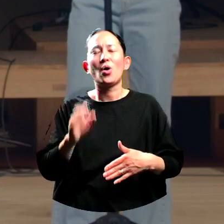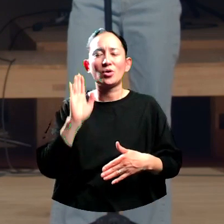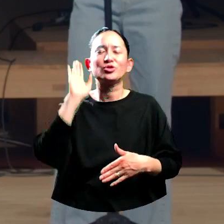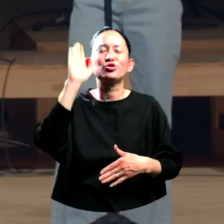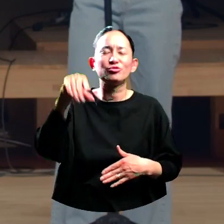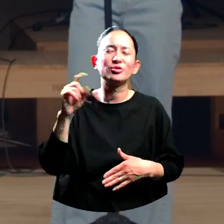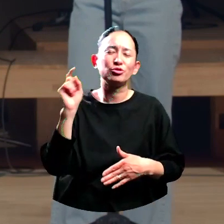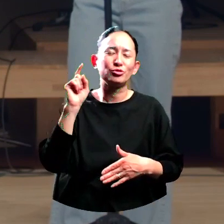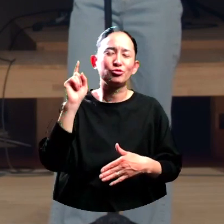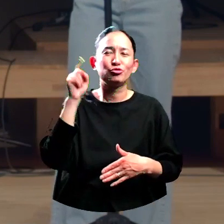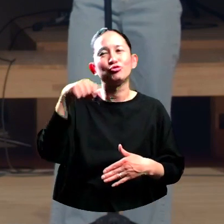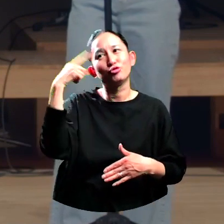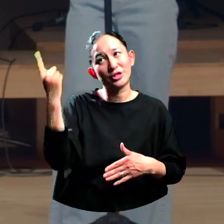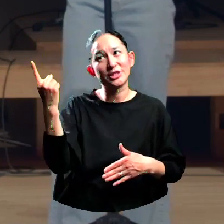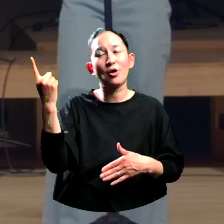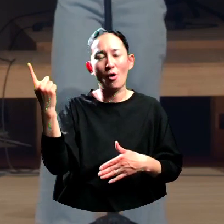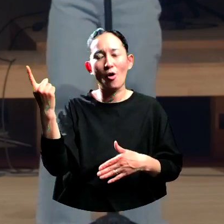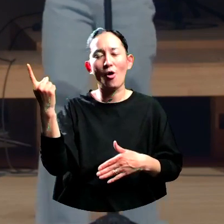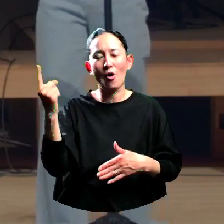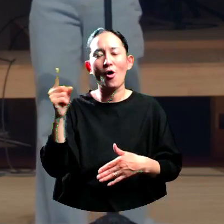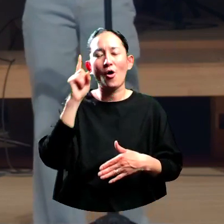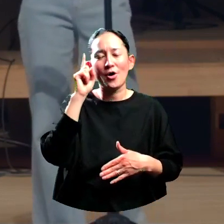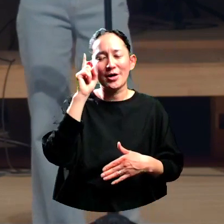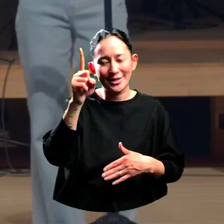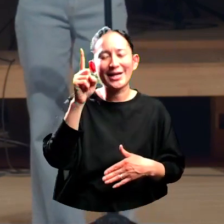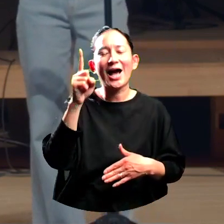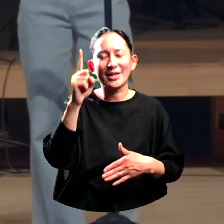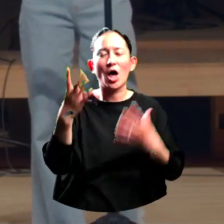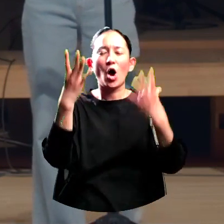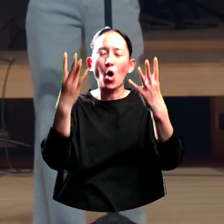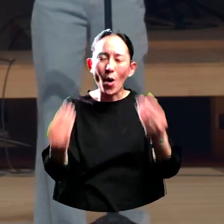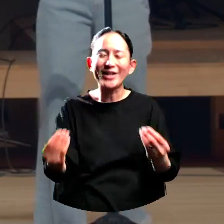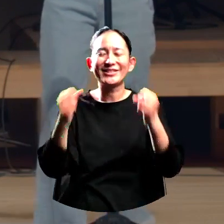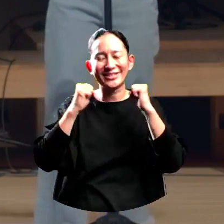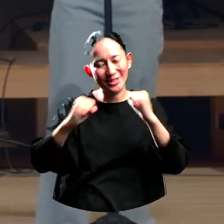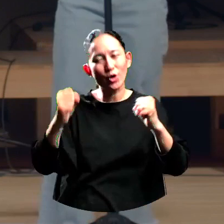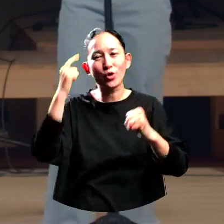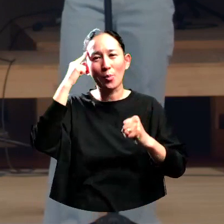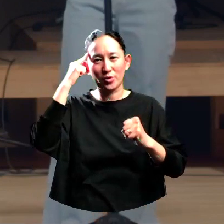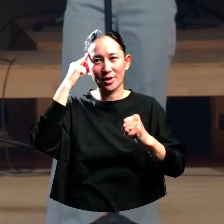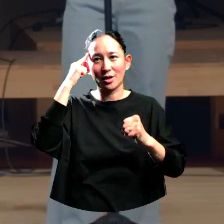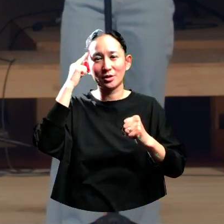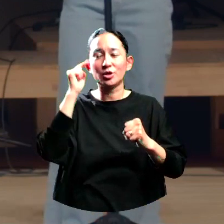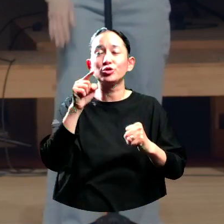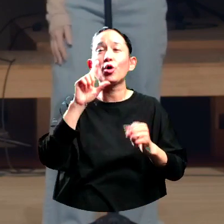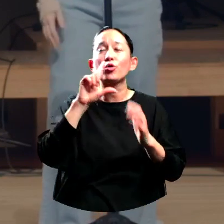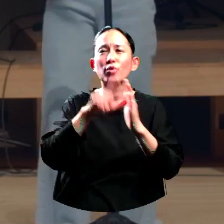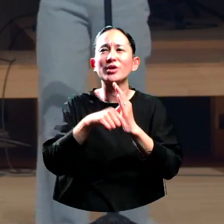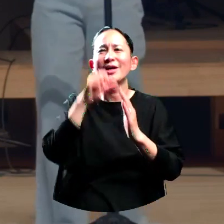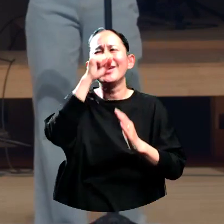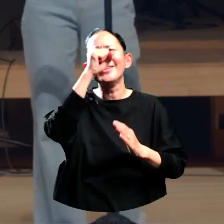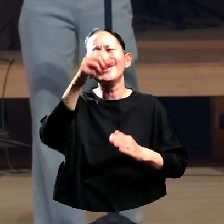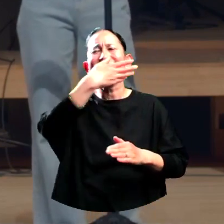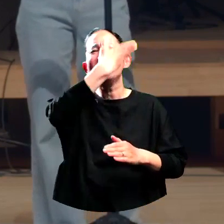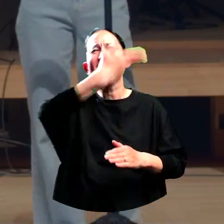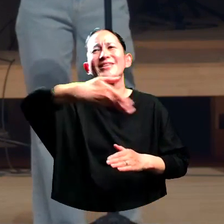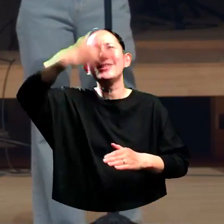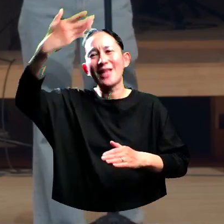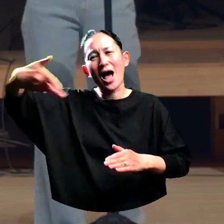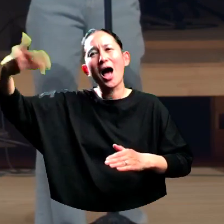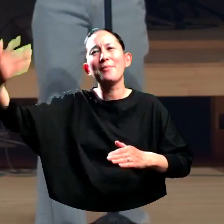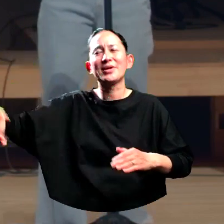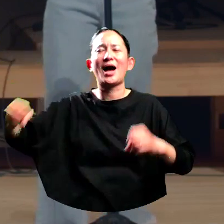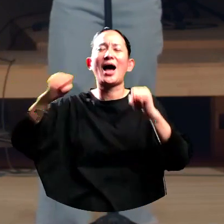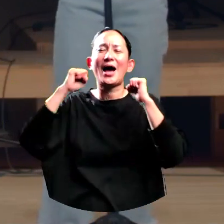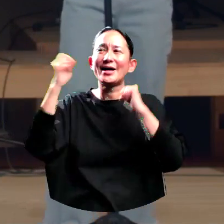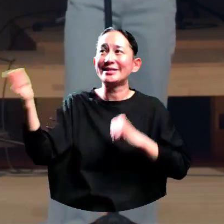I thought I'll catch one more wave and then I'll be done for the day. And another wave came. the big one. でもテイクオフした